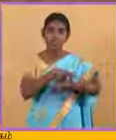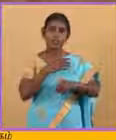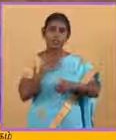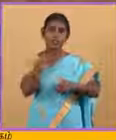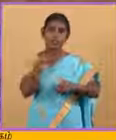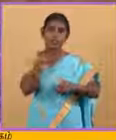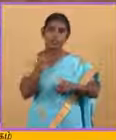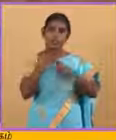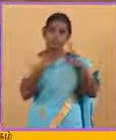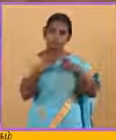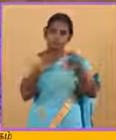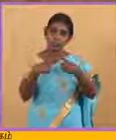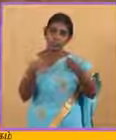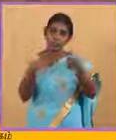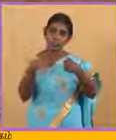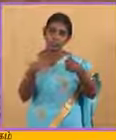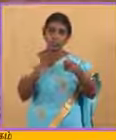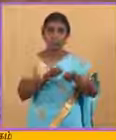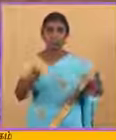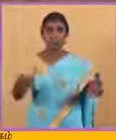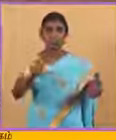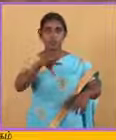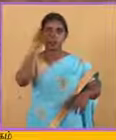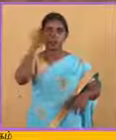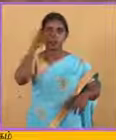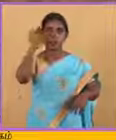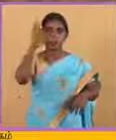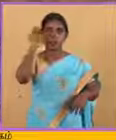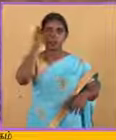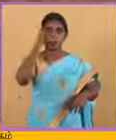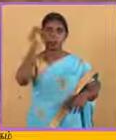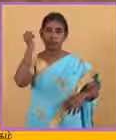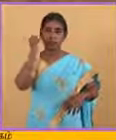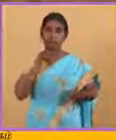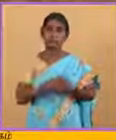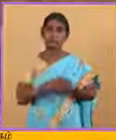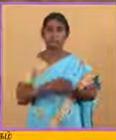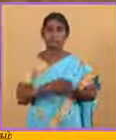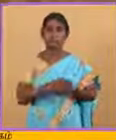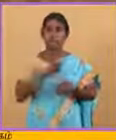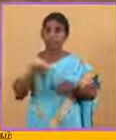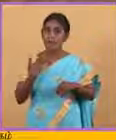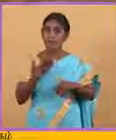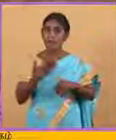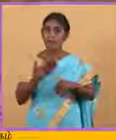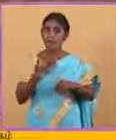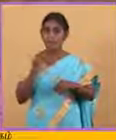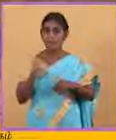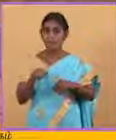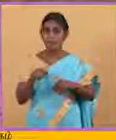அதை மாணவர்கள் கற்றுக்கொண்டார்கள். அந்த மனநக்கல்வியாக இருந்தது. நாளடைவில் அந்த